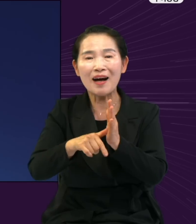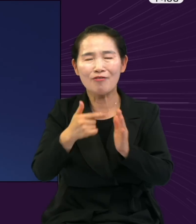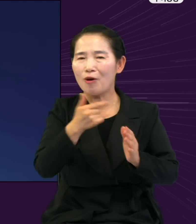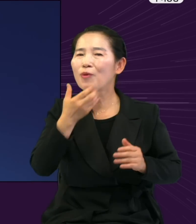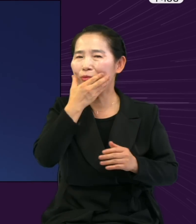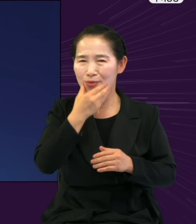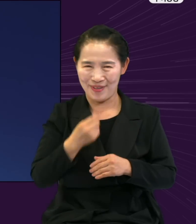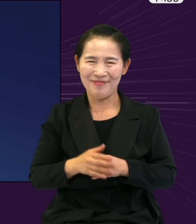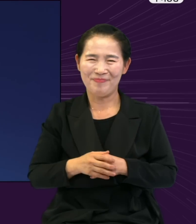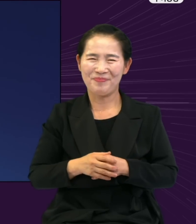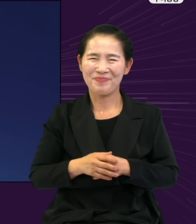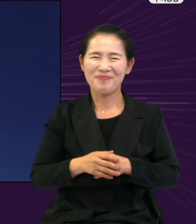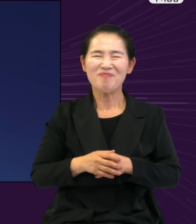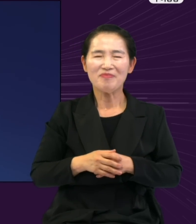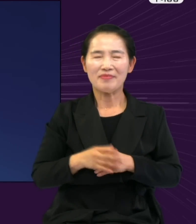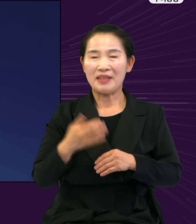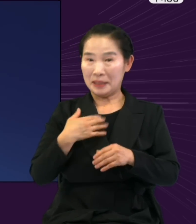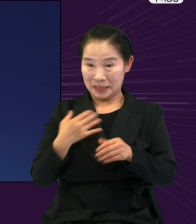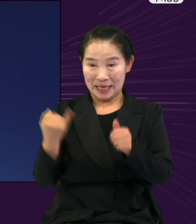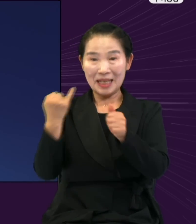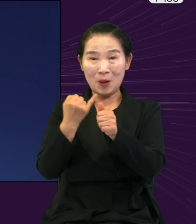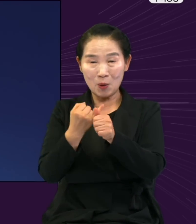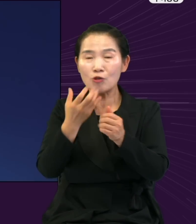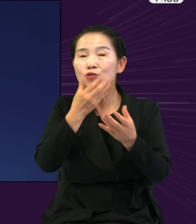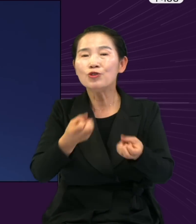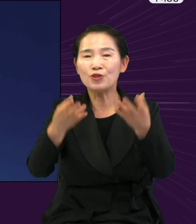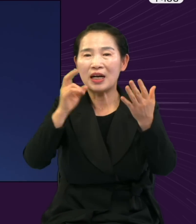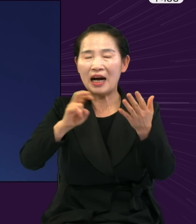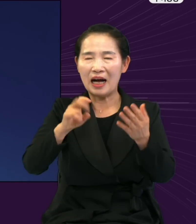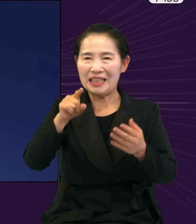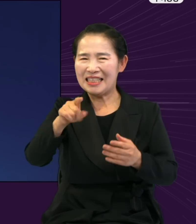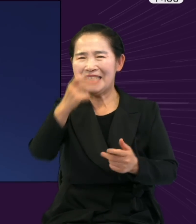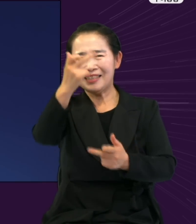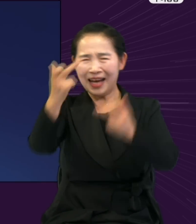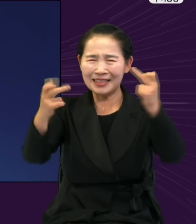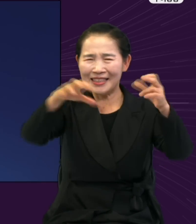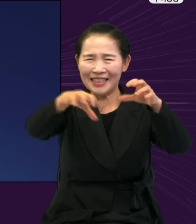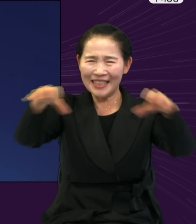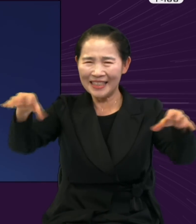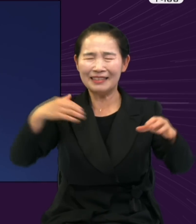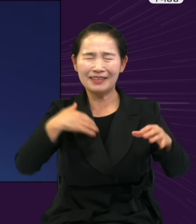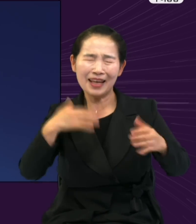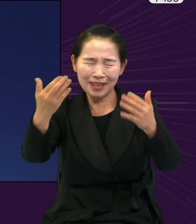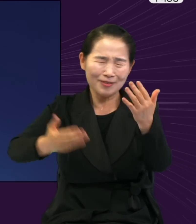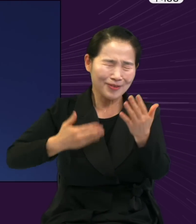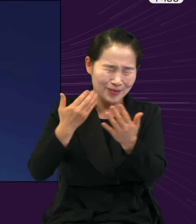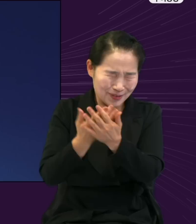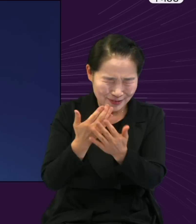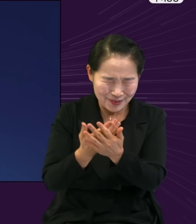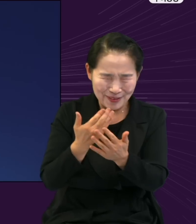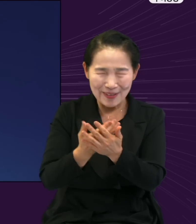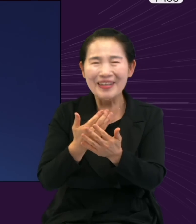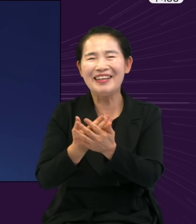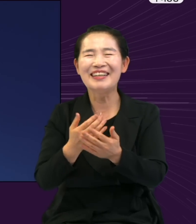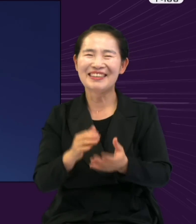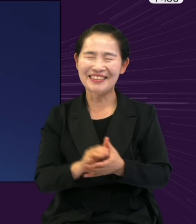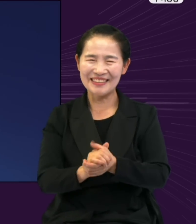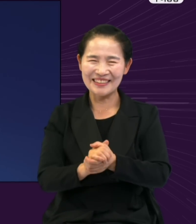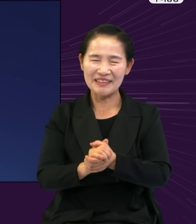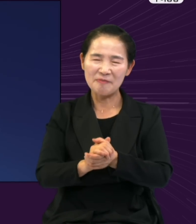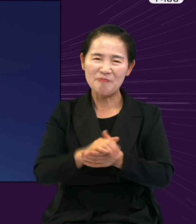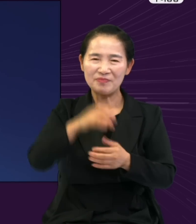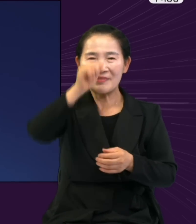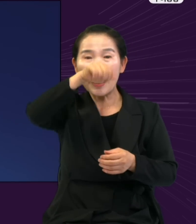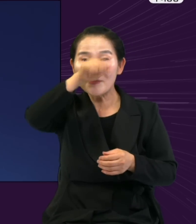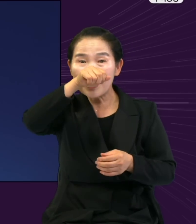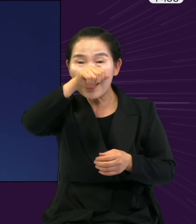축가가 이 산지를 내게 주소서였습니다. 그토록 바라고 소망하던 아프리카에 대한 꿈을 저에게 이루어